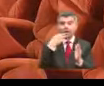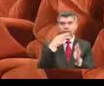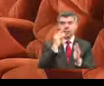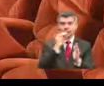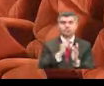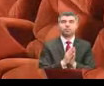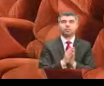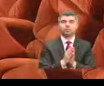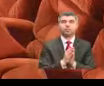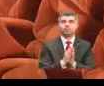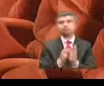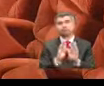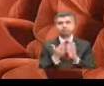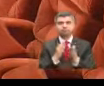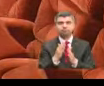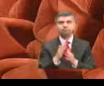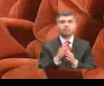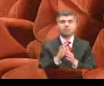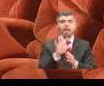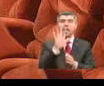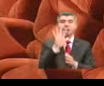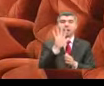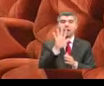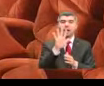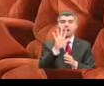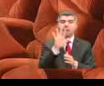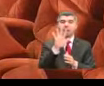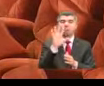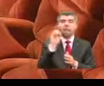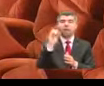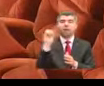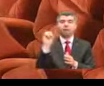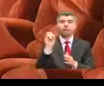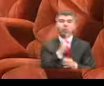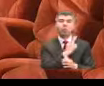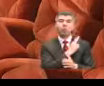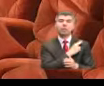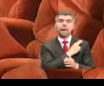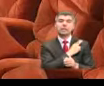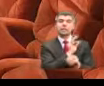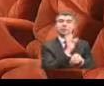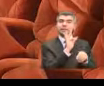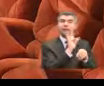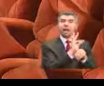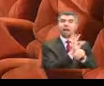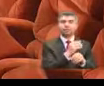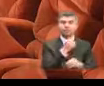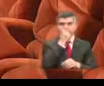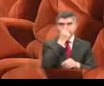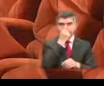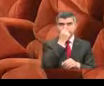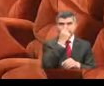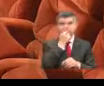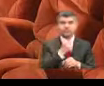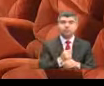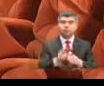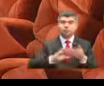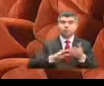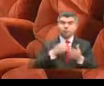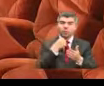بواسطة تقريبا 5,000 أستاذ، هما اللي كاينين دابا كيدرسوا اللغة الأمازيغية داخل المؤسسات ديال التعليم الابتدائي. كل الكتب